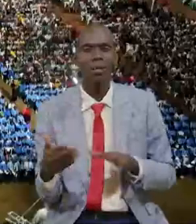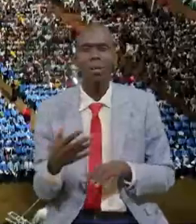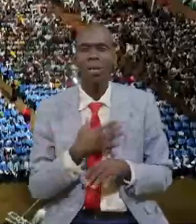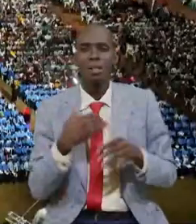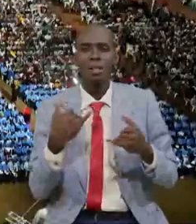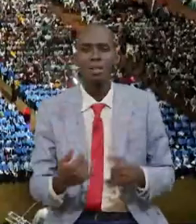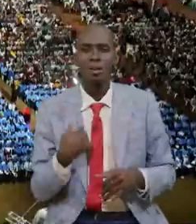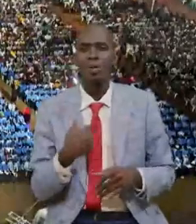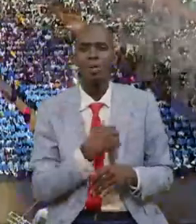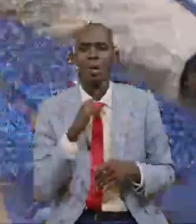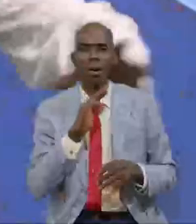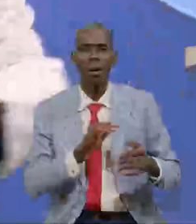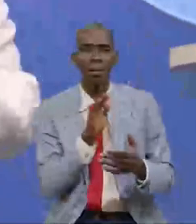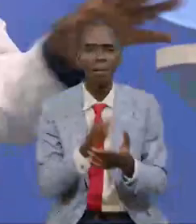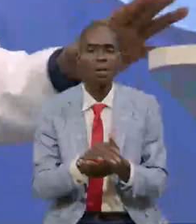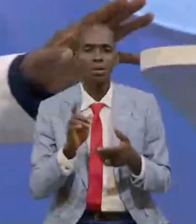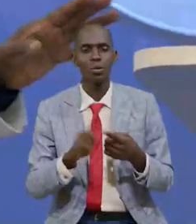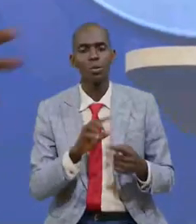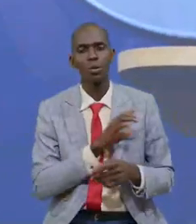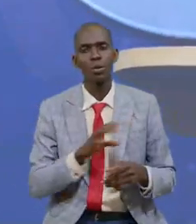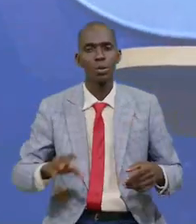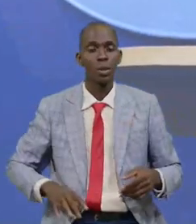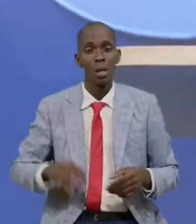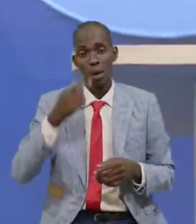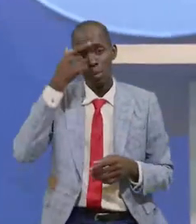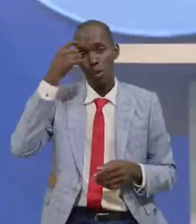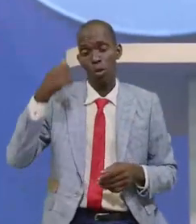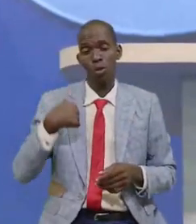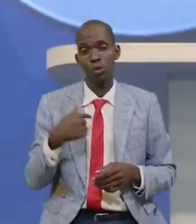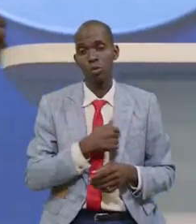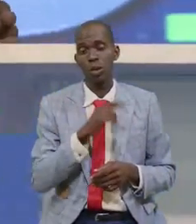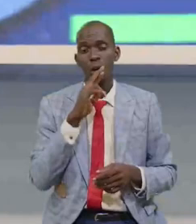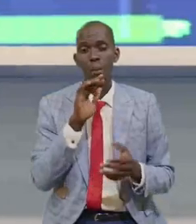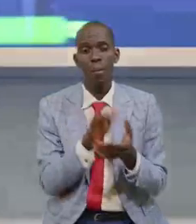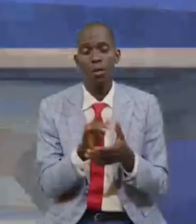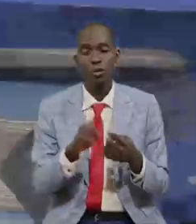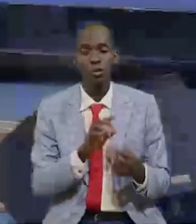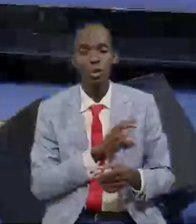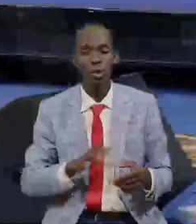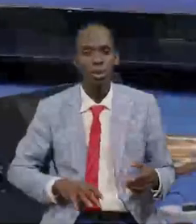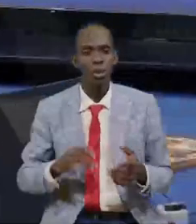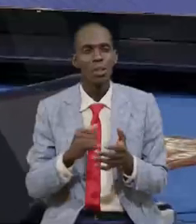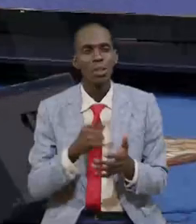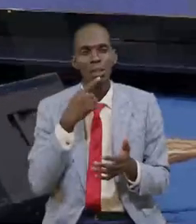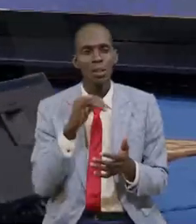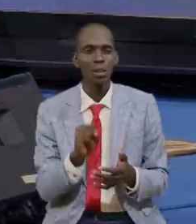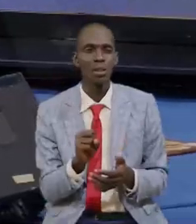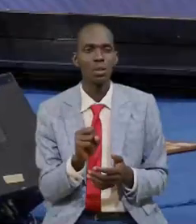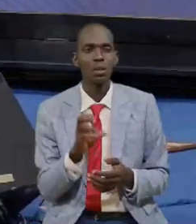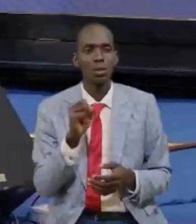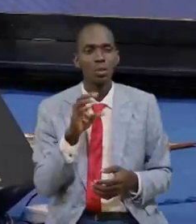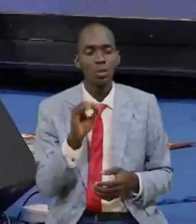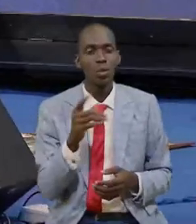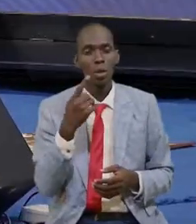Maintenant, nous sommes mariés à Christ. Parce que nous sommes mariés à Christ, c'est dit que donc